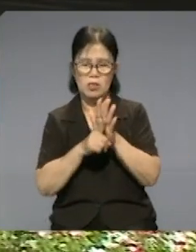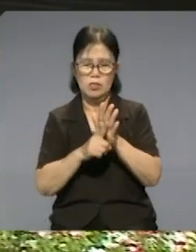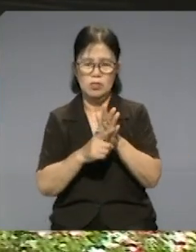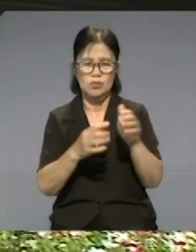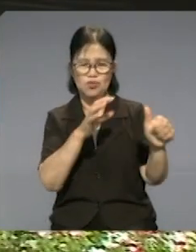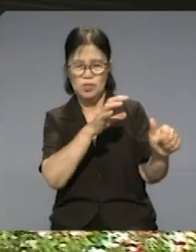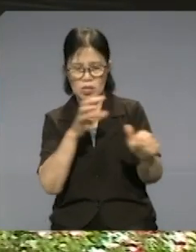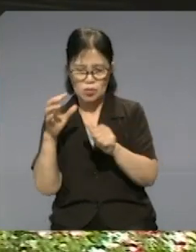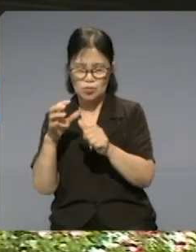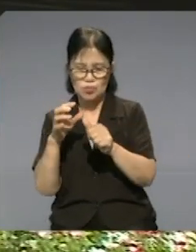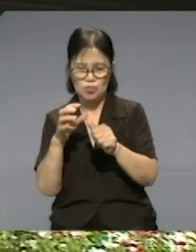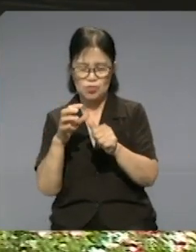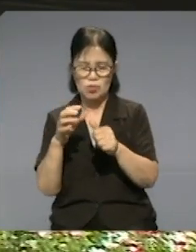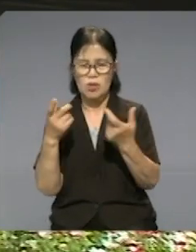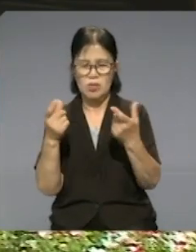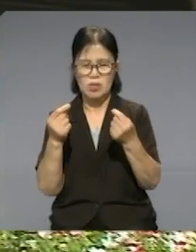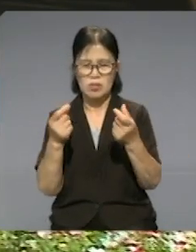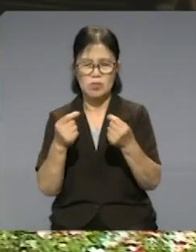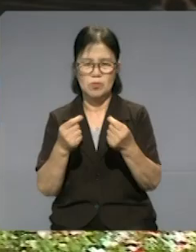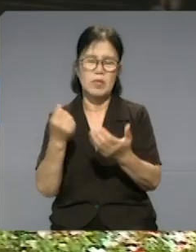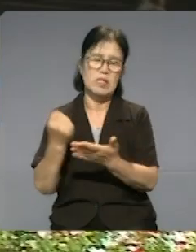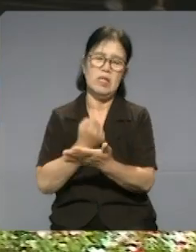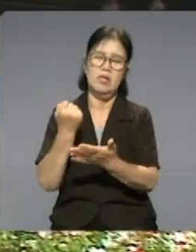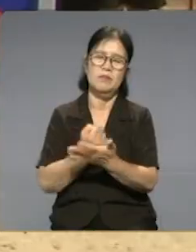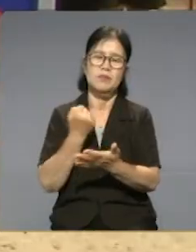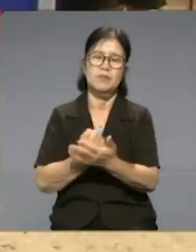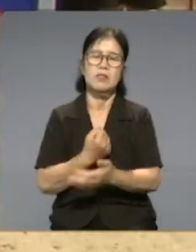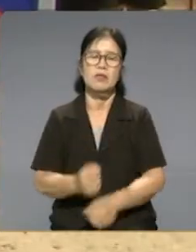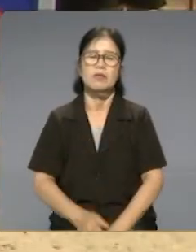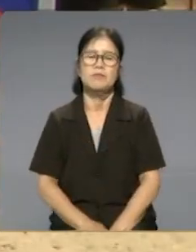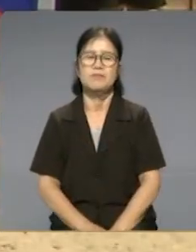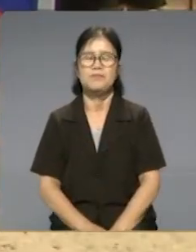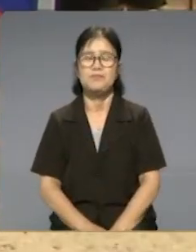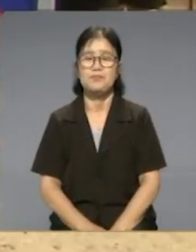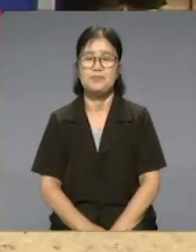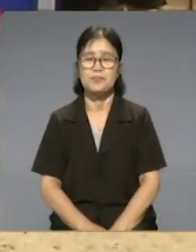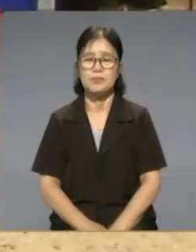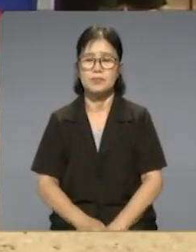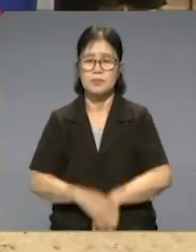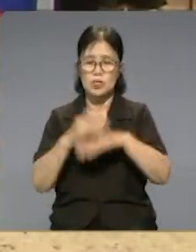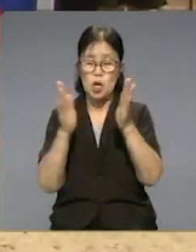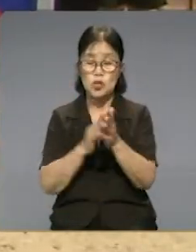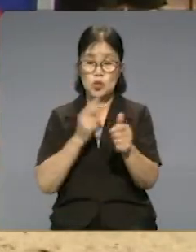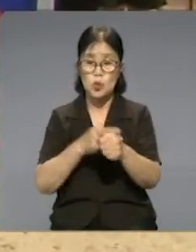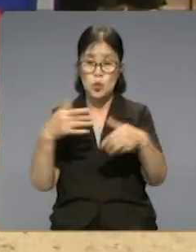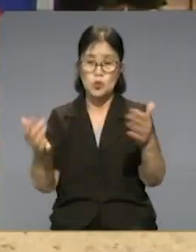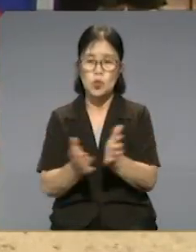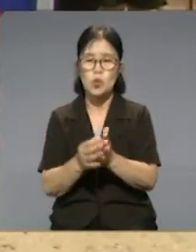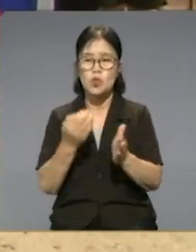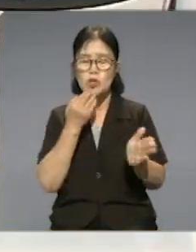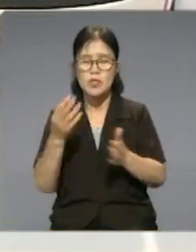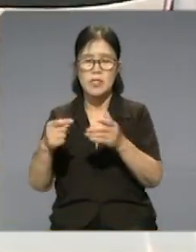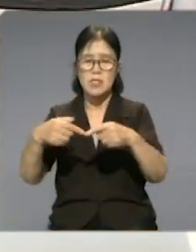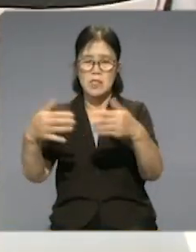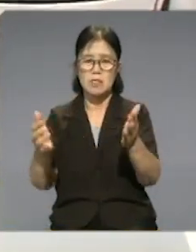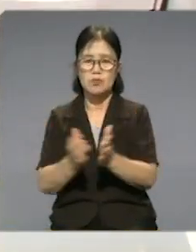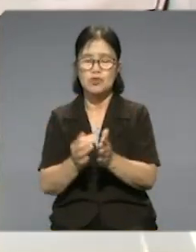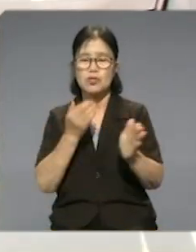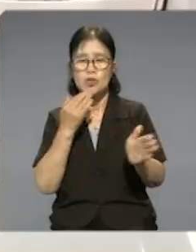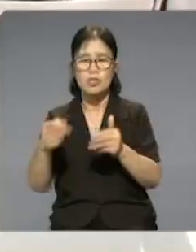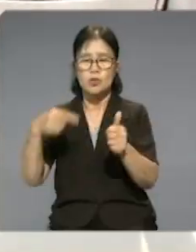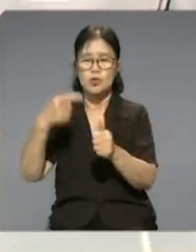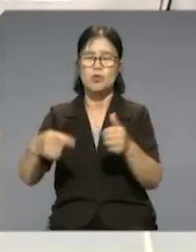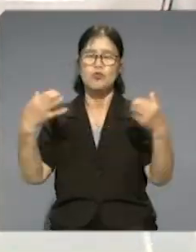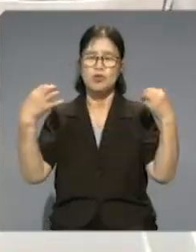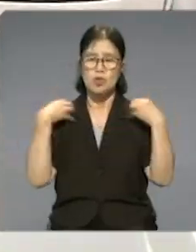이런 수단으로 전락한 것 같아서 안타깝고. 전교조 경기지부는 현장의 목소리를 반영한 경기도